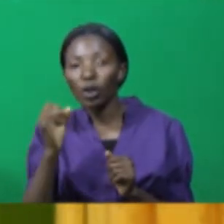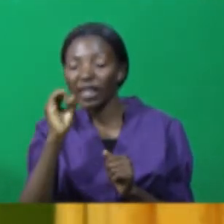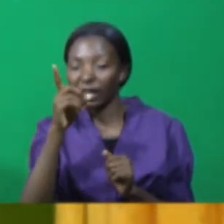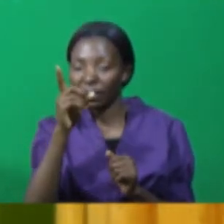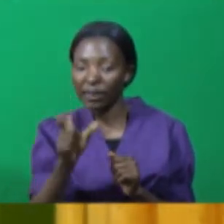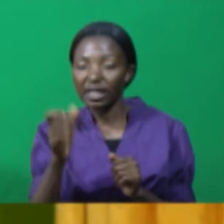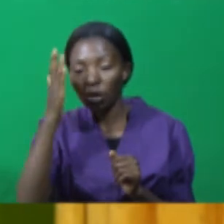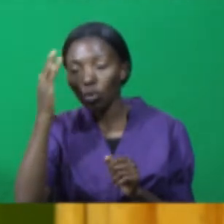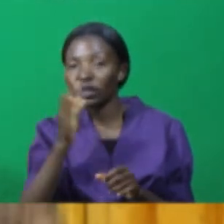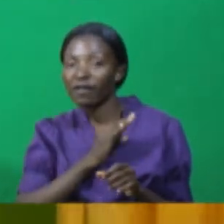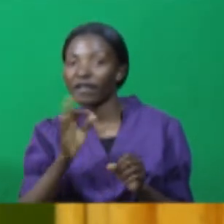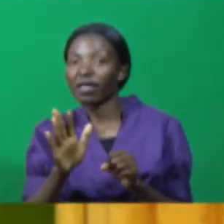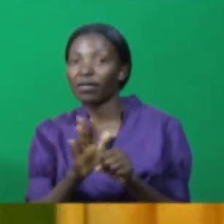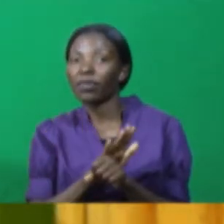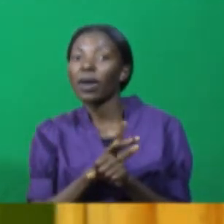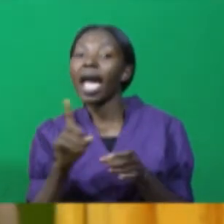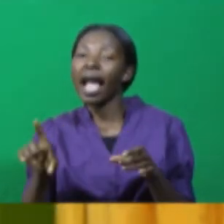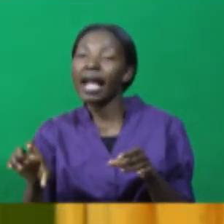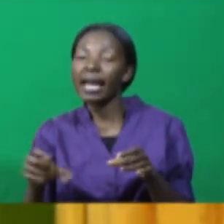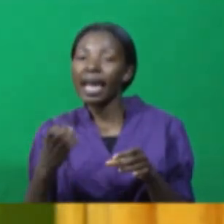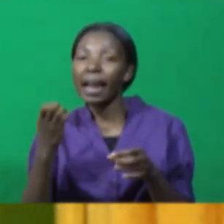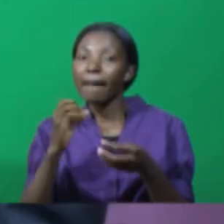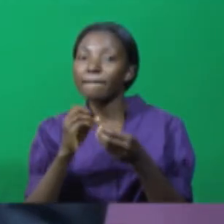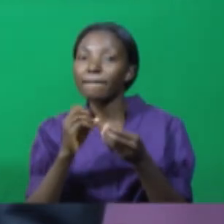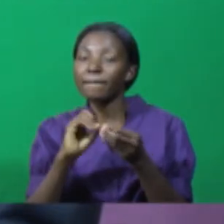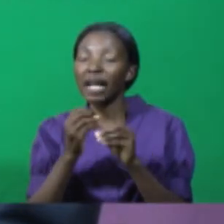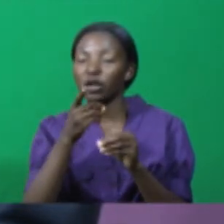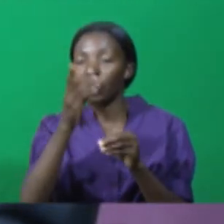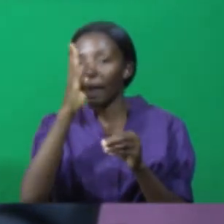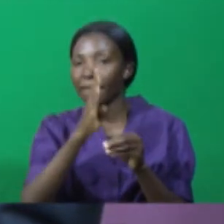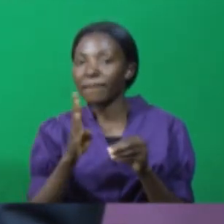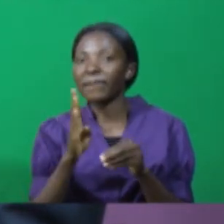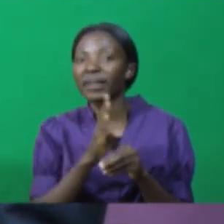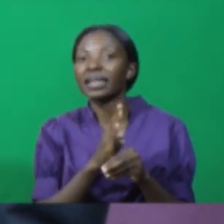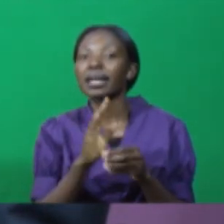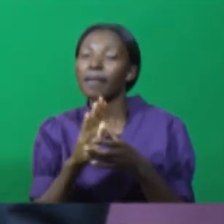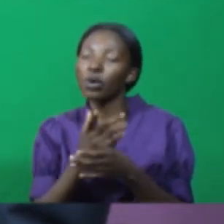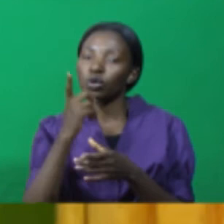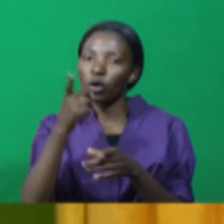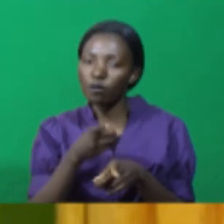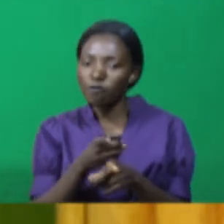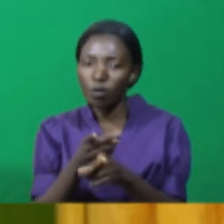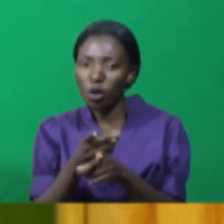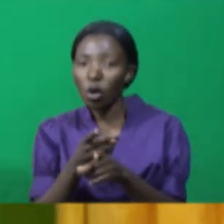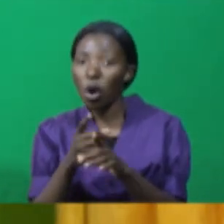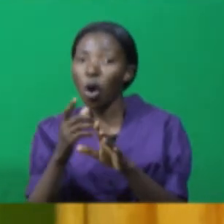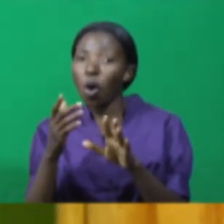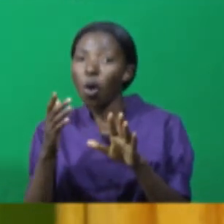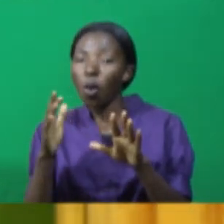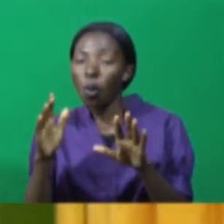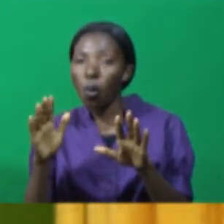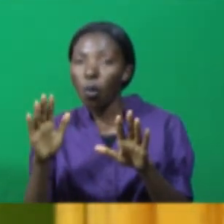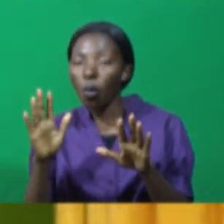akadaro akatendeka kudaro anotoita kuti ubleswe. Andozvo because Mwari anotera parikubata ruoko rwemwana